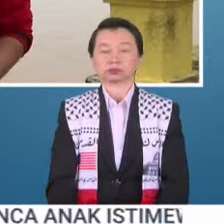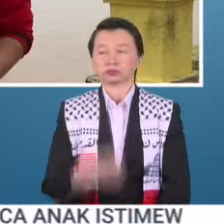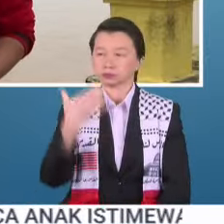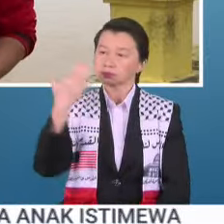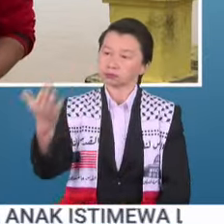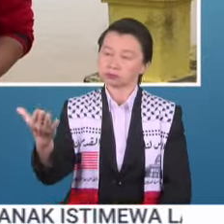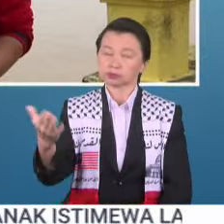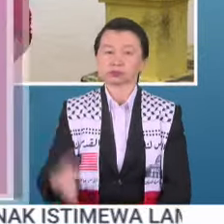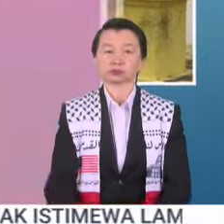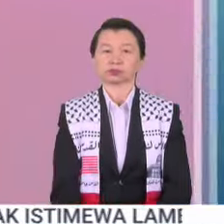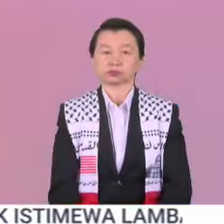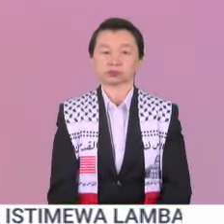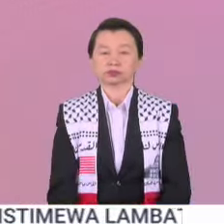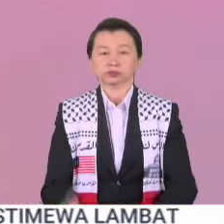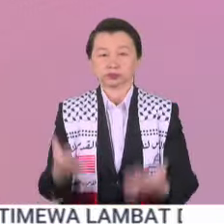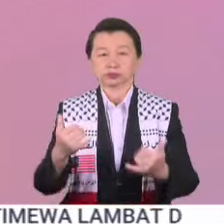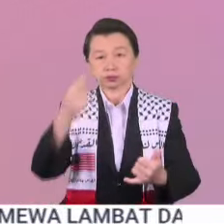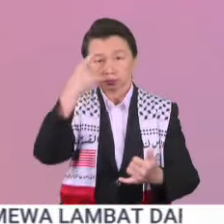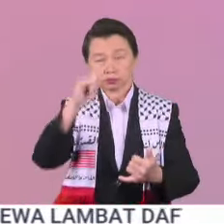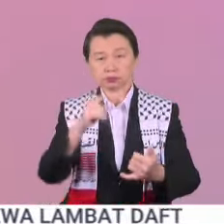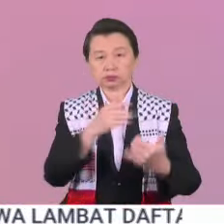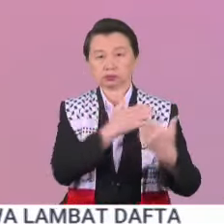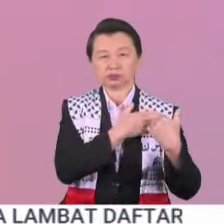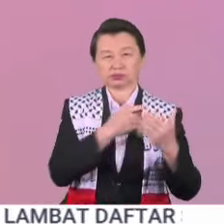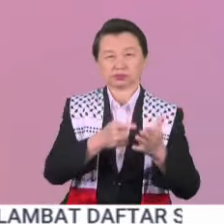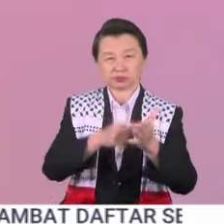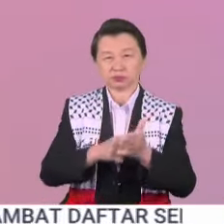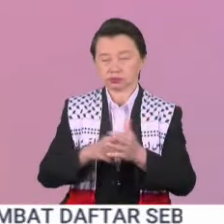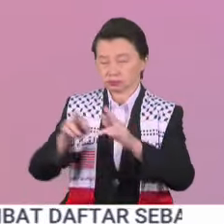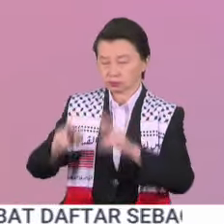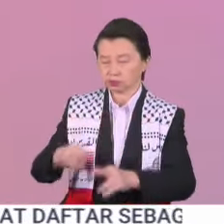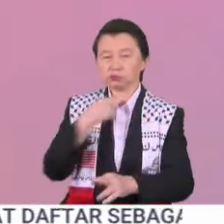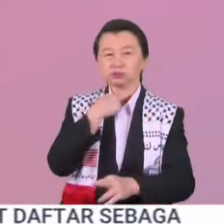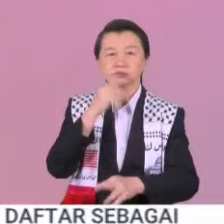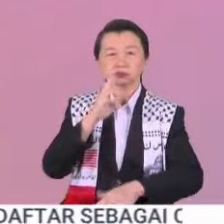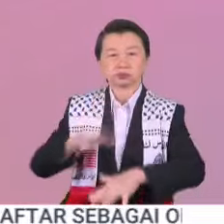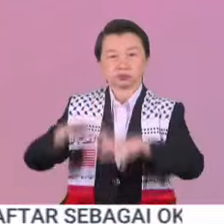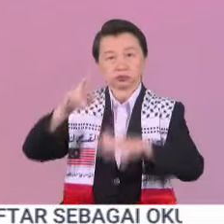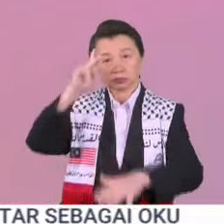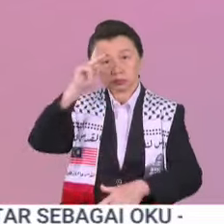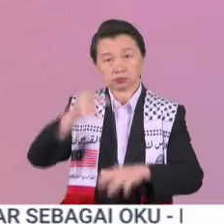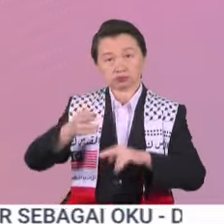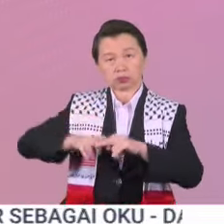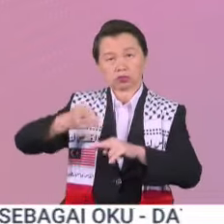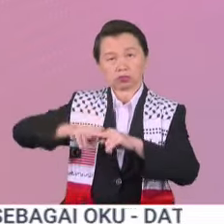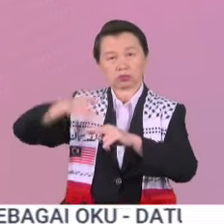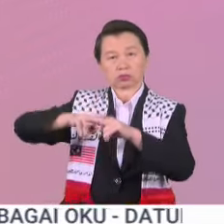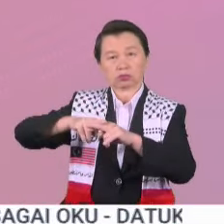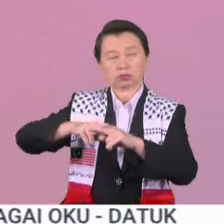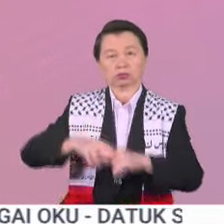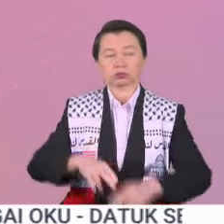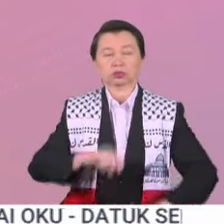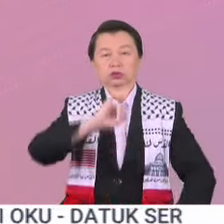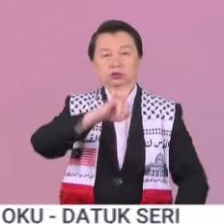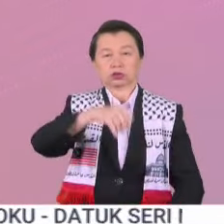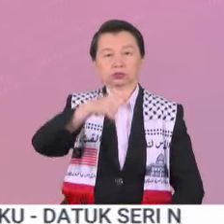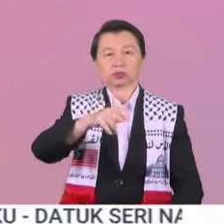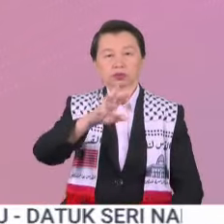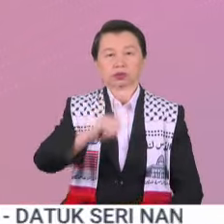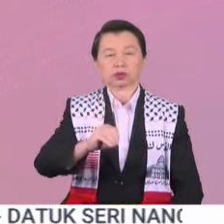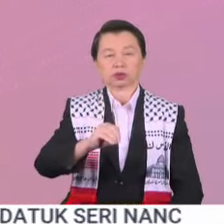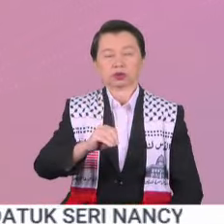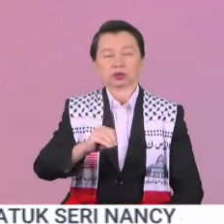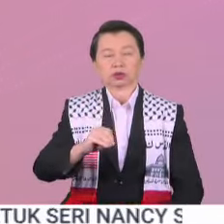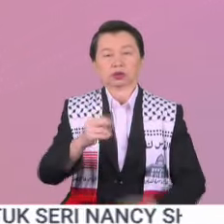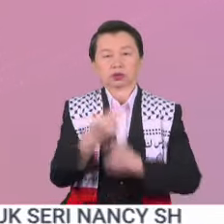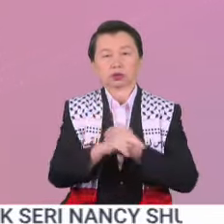Terima kasih Amirul. Sementara itu, bagi menampung keperluan penduduk terjejas banjir di Kelantan yang meningkat, Angkatan Pertahanan Awam Malaysia APM